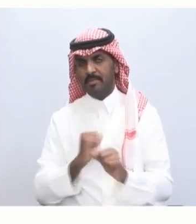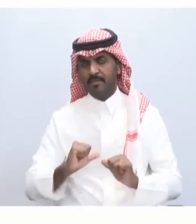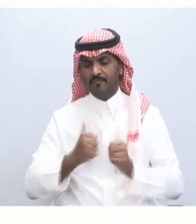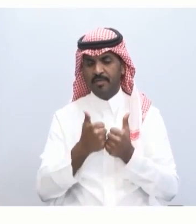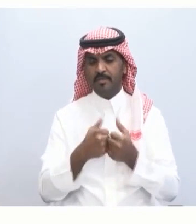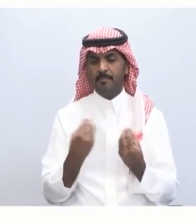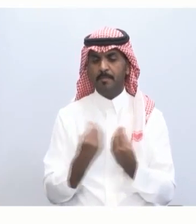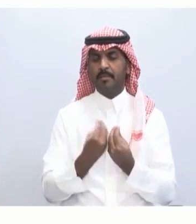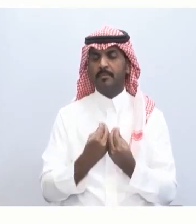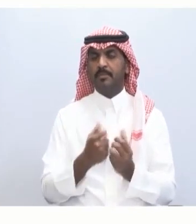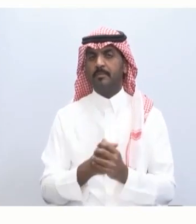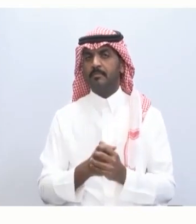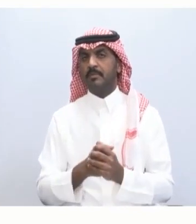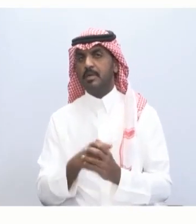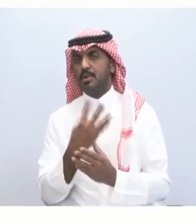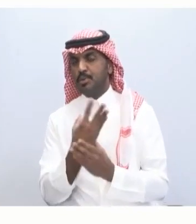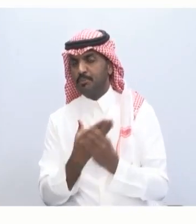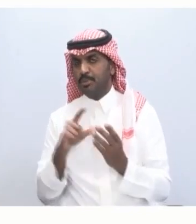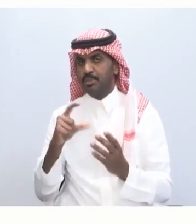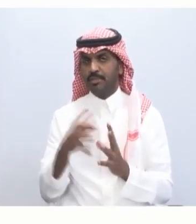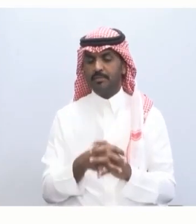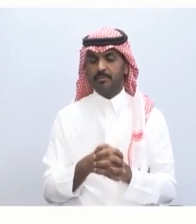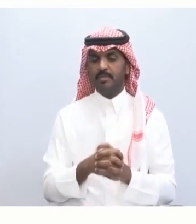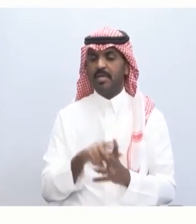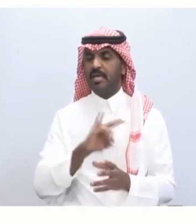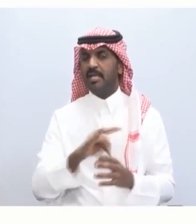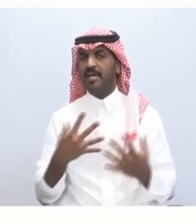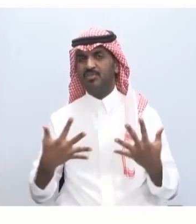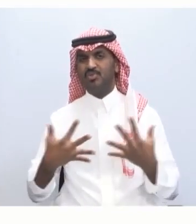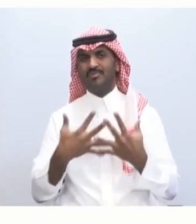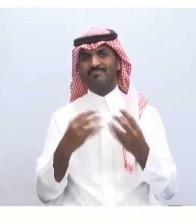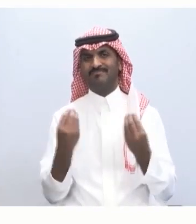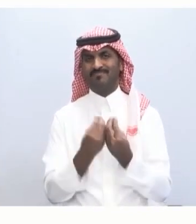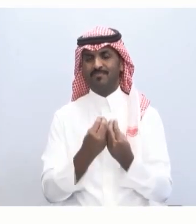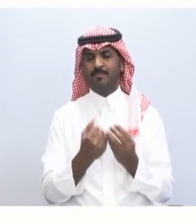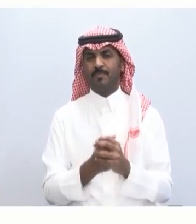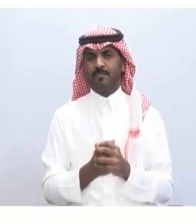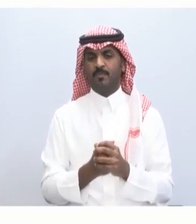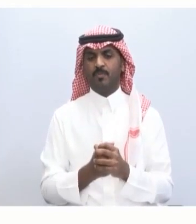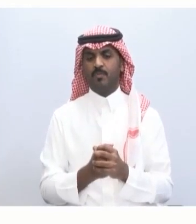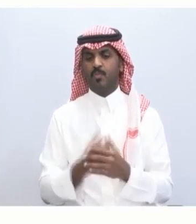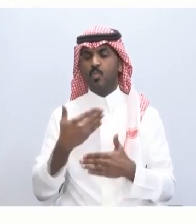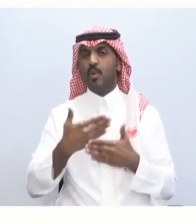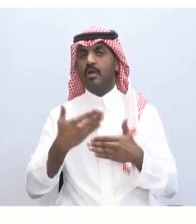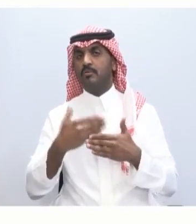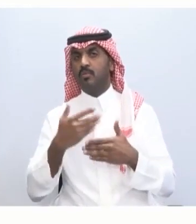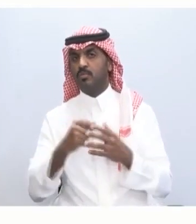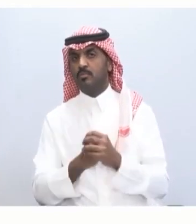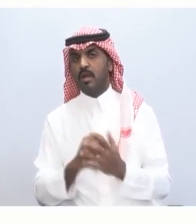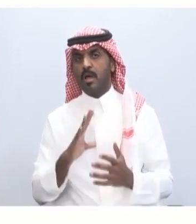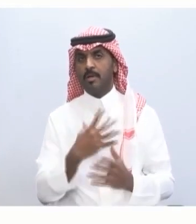من ابن رشيد الهدف من ذلك لكي لا تجتمع ولا تقوم ال